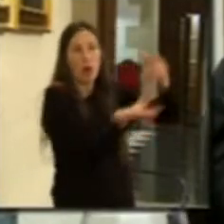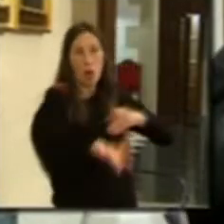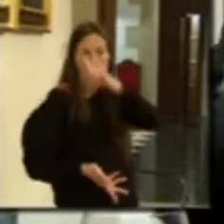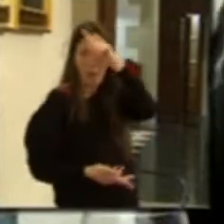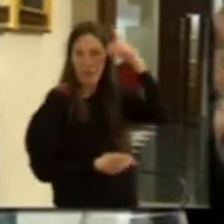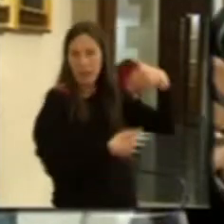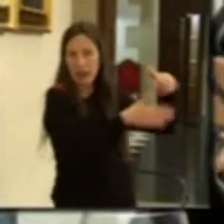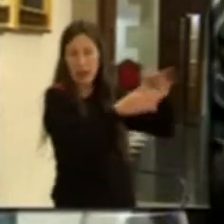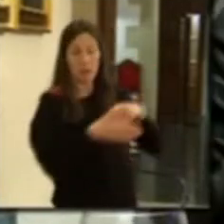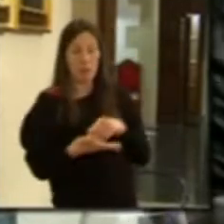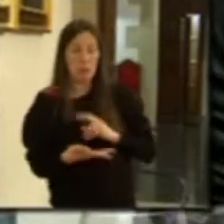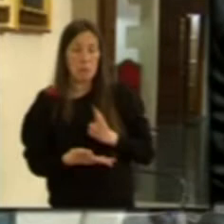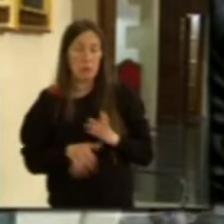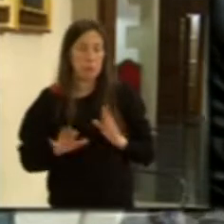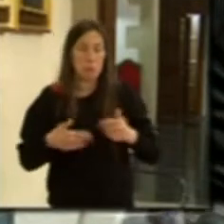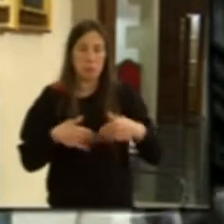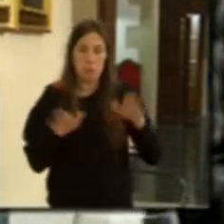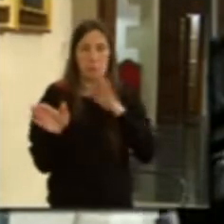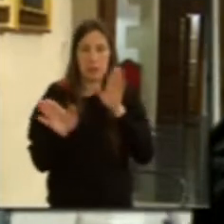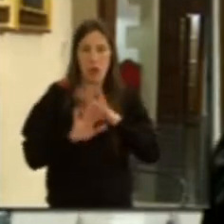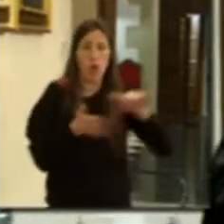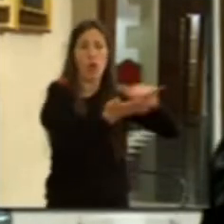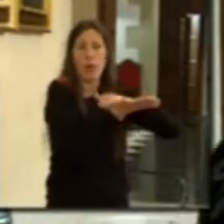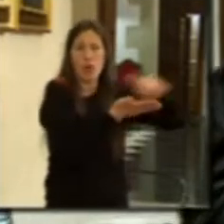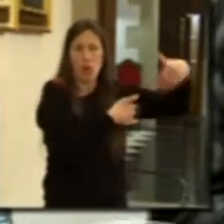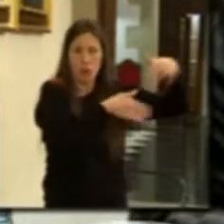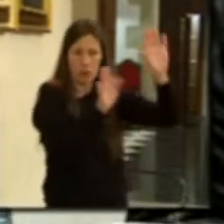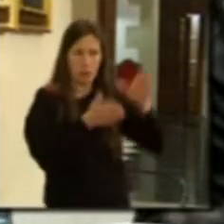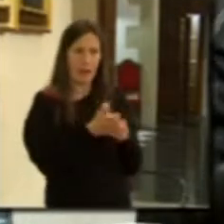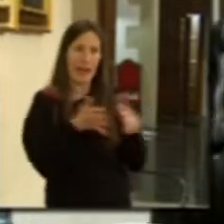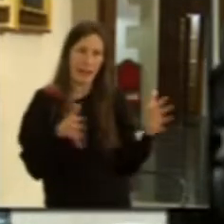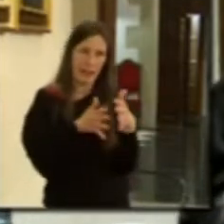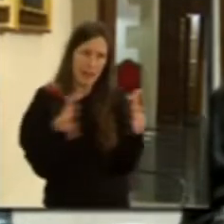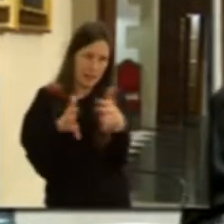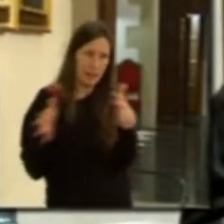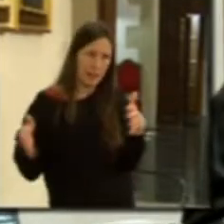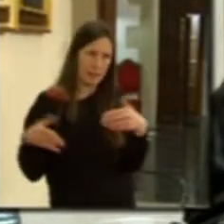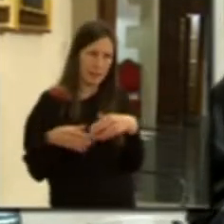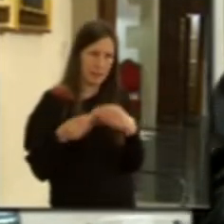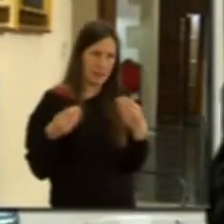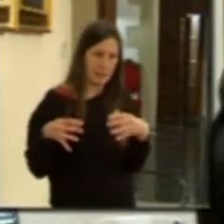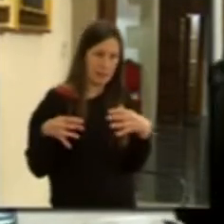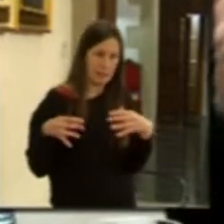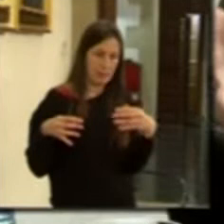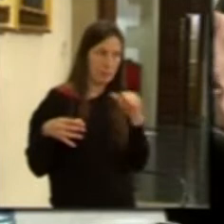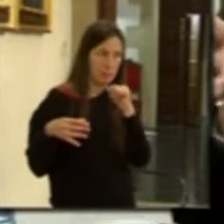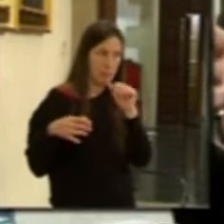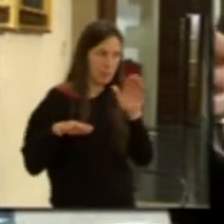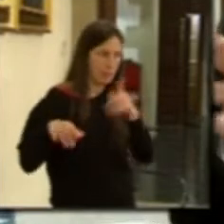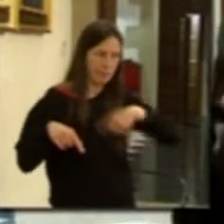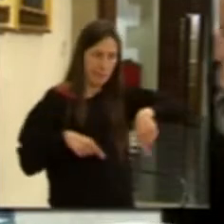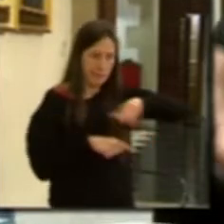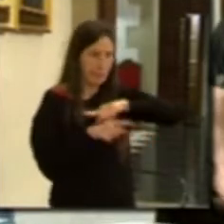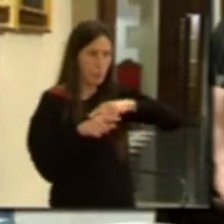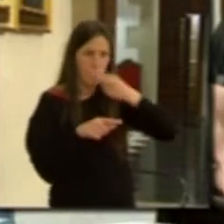grans. Això no era cert. Va passar a Nova York. Ah, no, però mira, una altra ciutat gran. No és cert. Ara hem comprovat amb el temps, el tamany de la